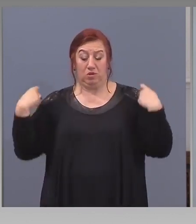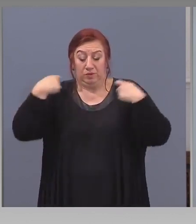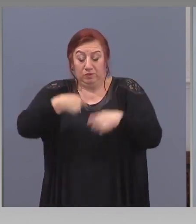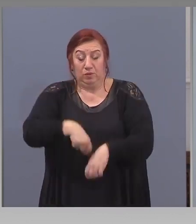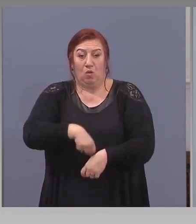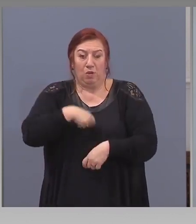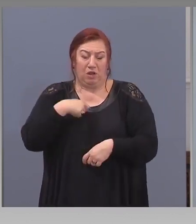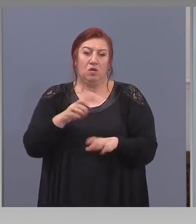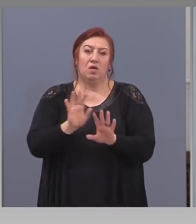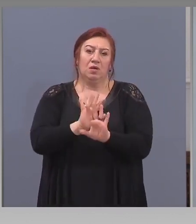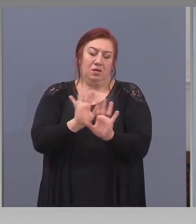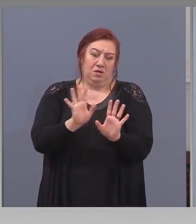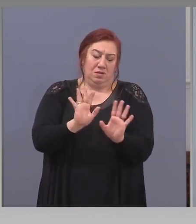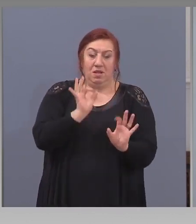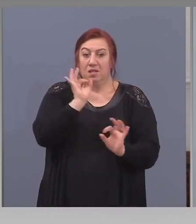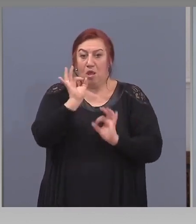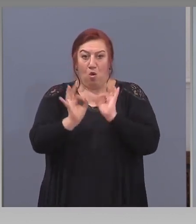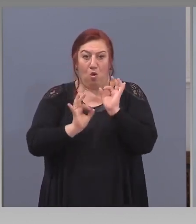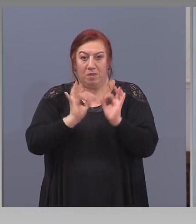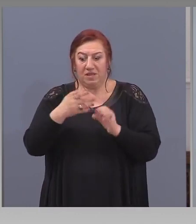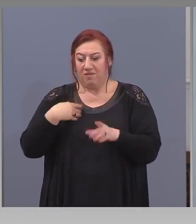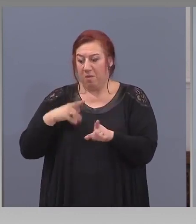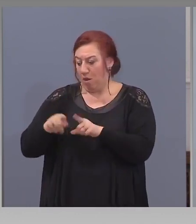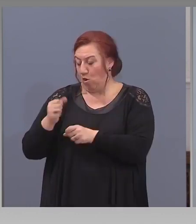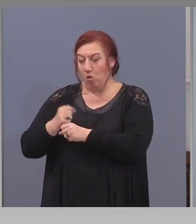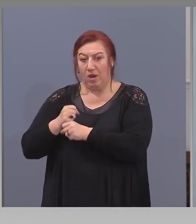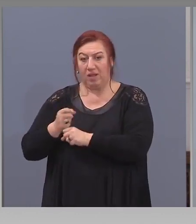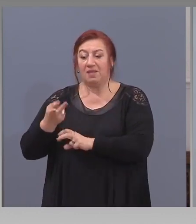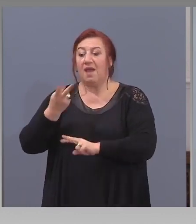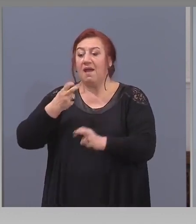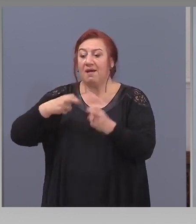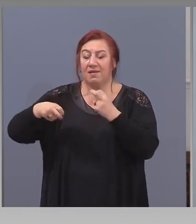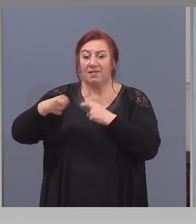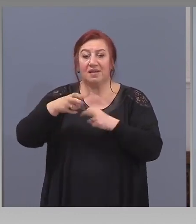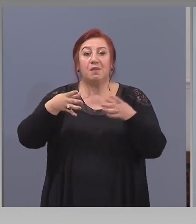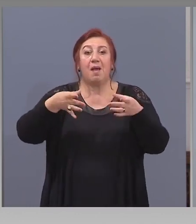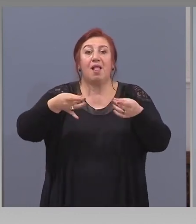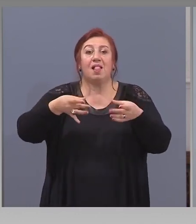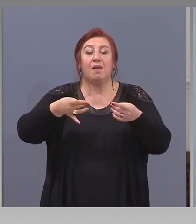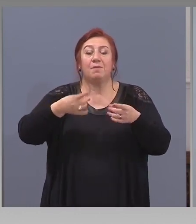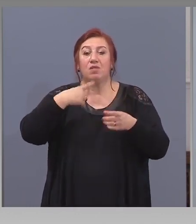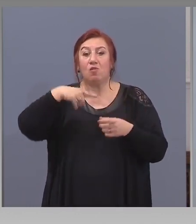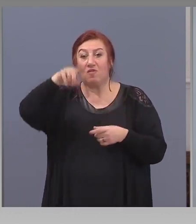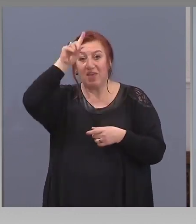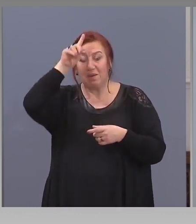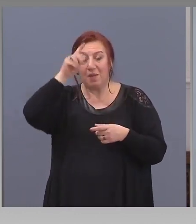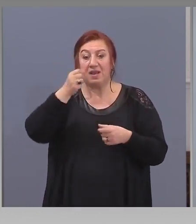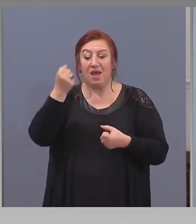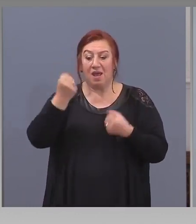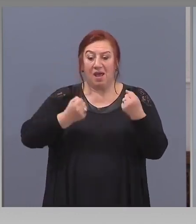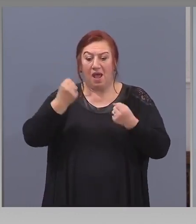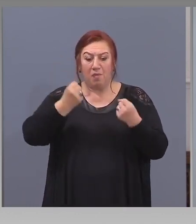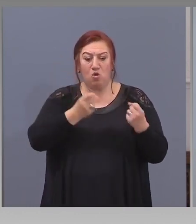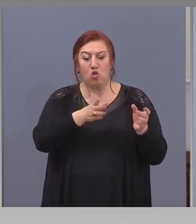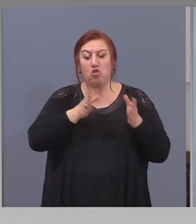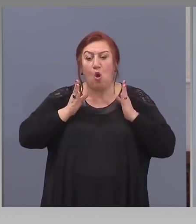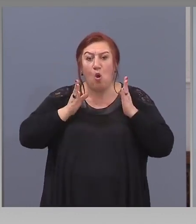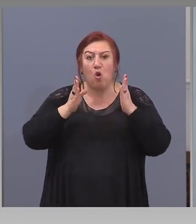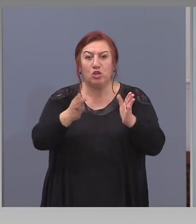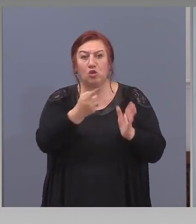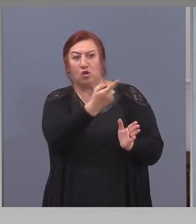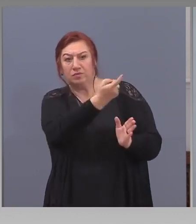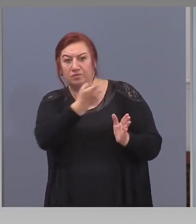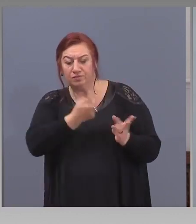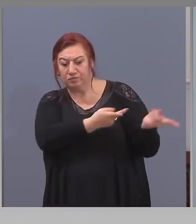Да не ви обяснявам с колегите как търсиме лепило из Германия, за да го докараме с коридори. Как